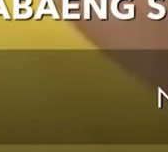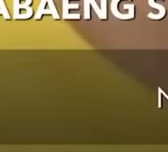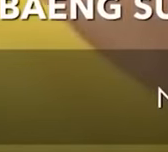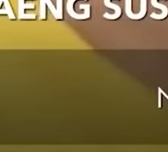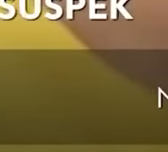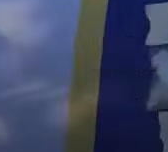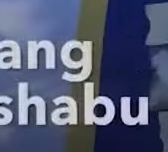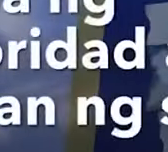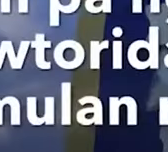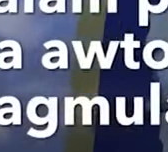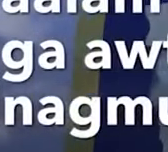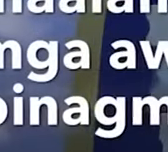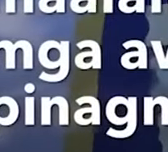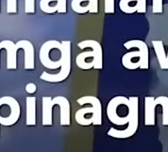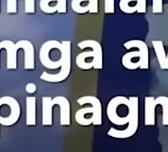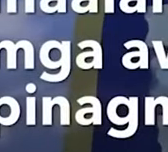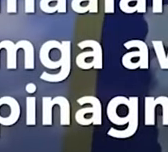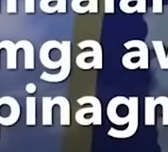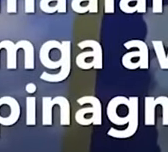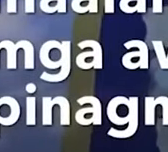Kailangan lang.